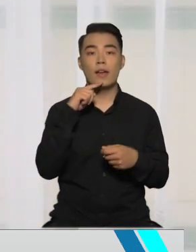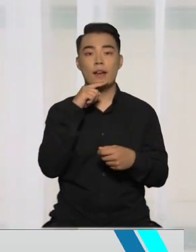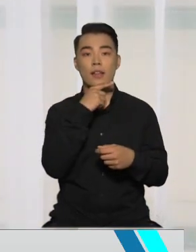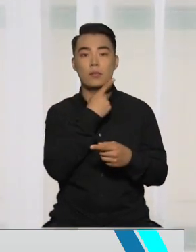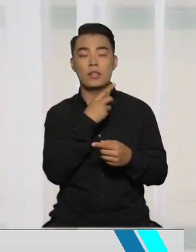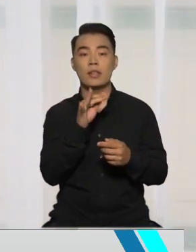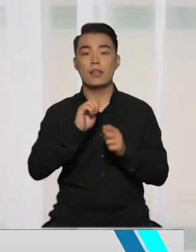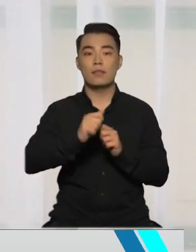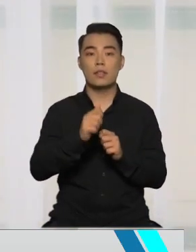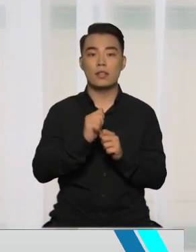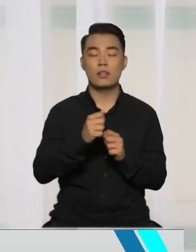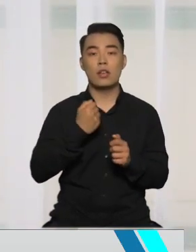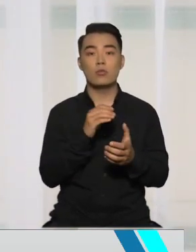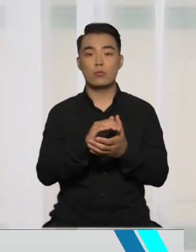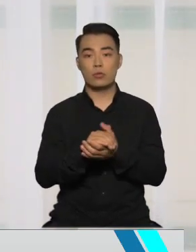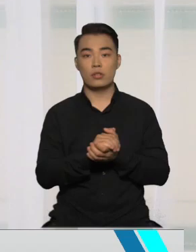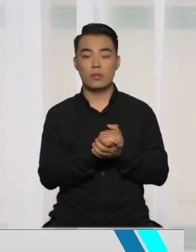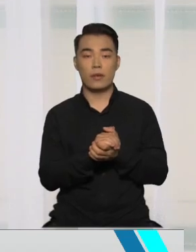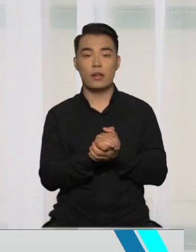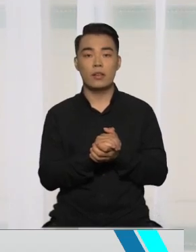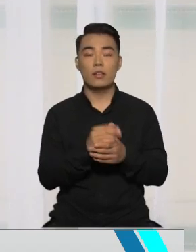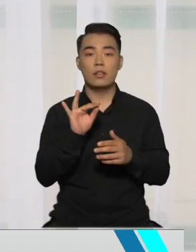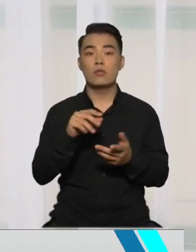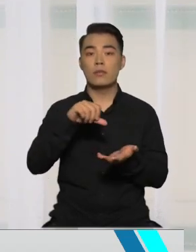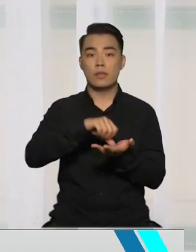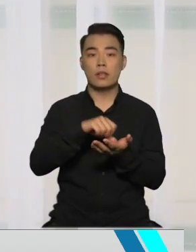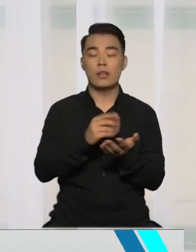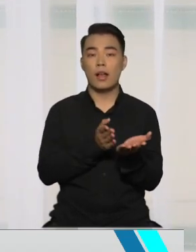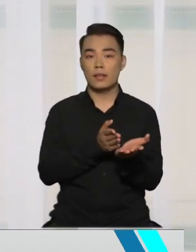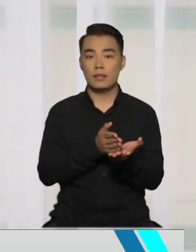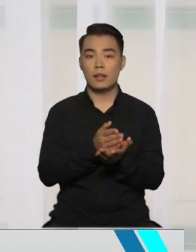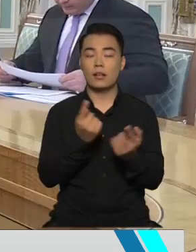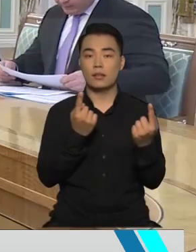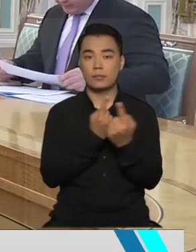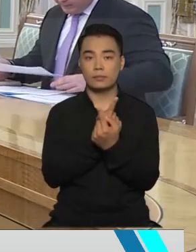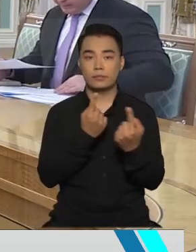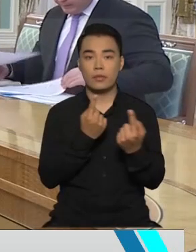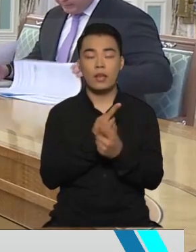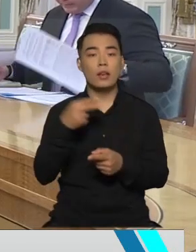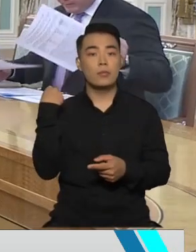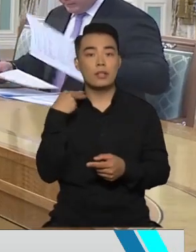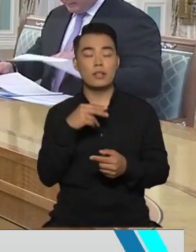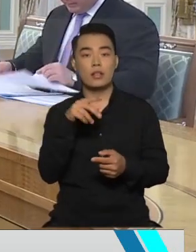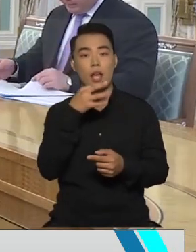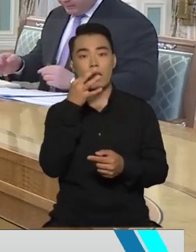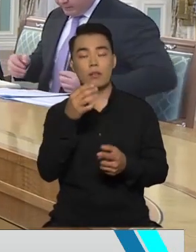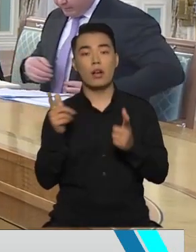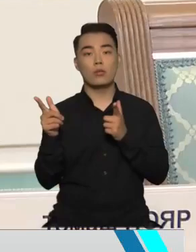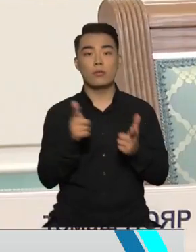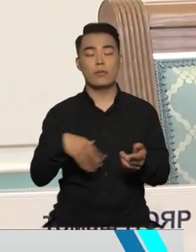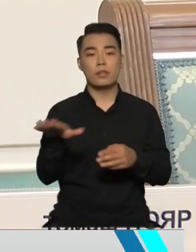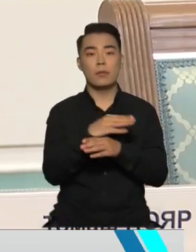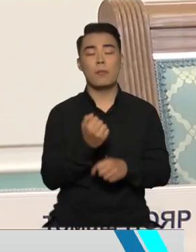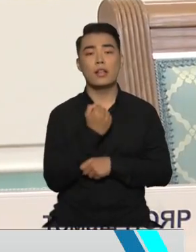торгово-экономического и инвестиционного сотрудничества, в том числе в сфере логистики. Президент заявил о готовности оказать